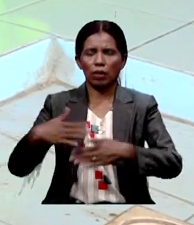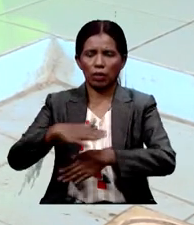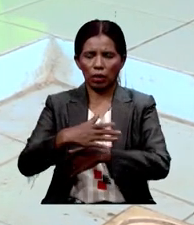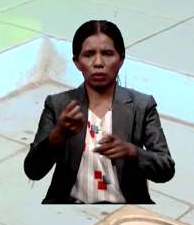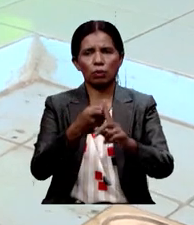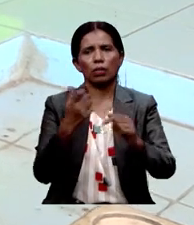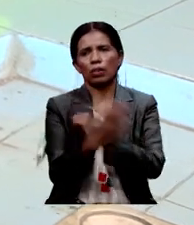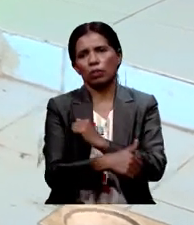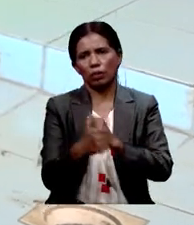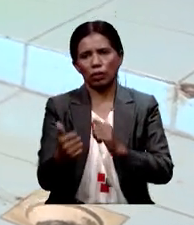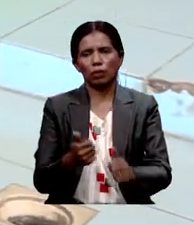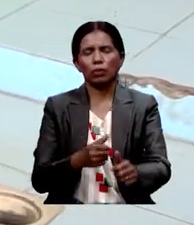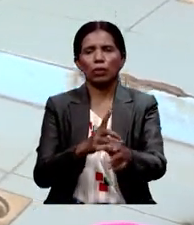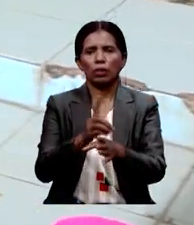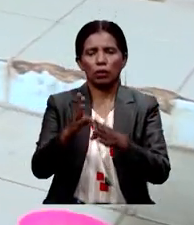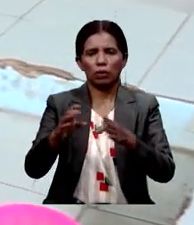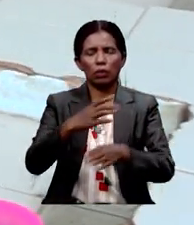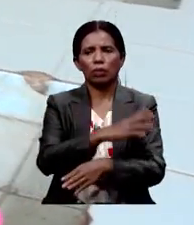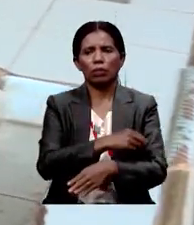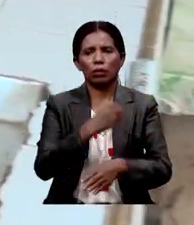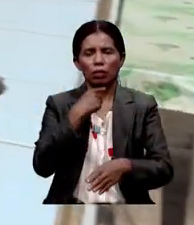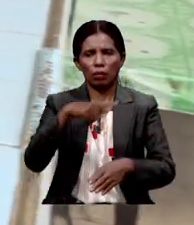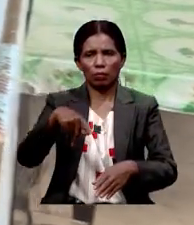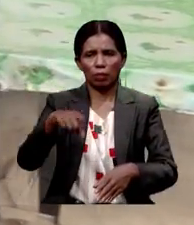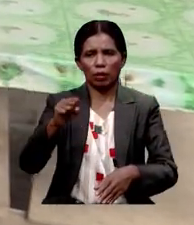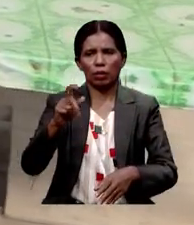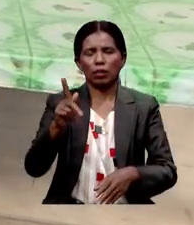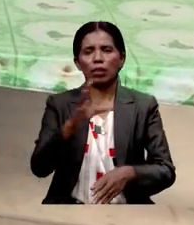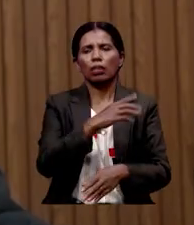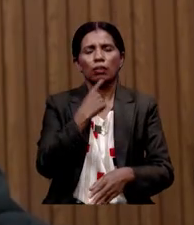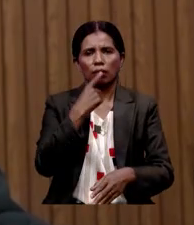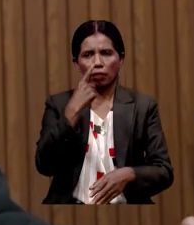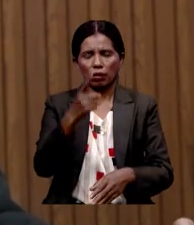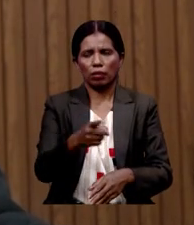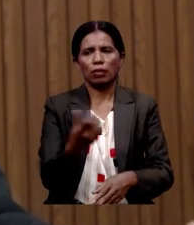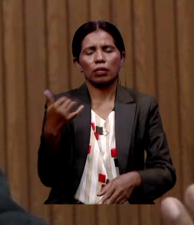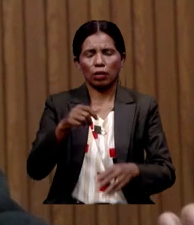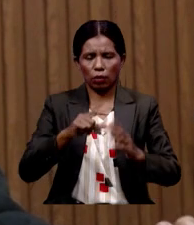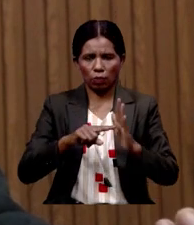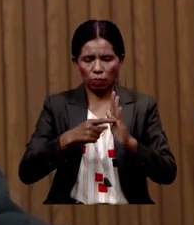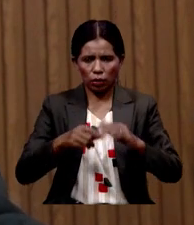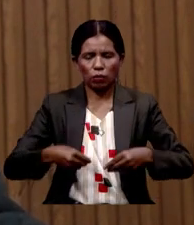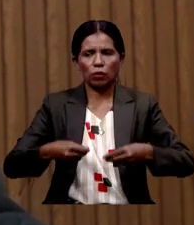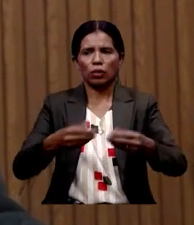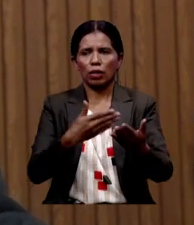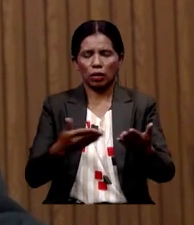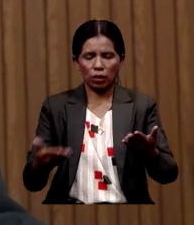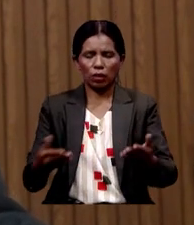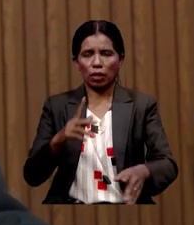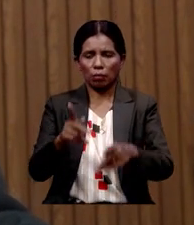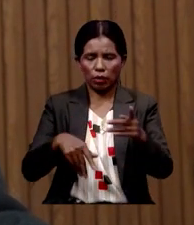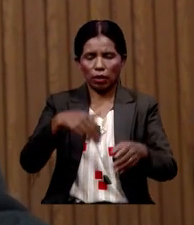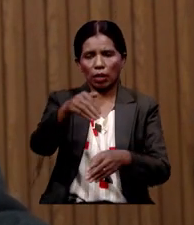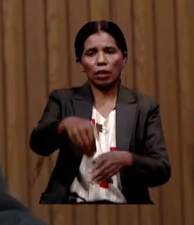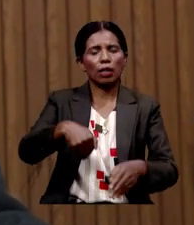lior. Nune tuir director general pesca aquacultura no recurso marinho sira comesa distribuiona material ba pescador sira